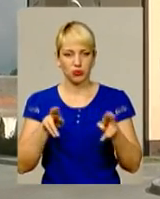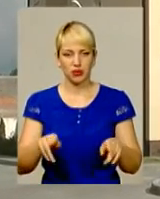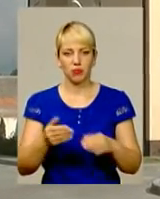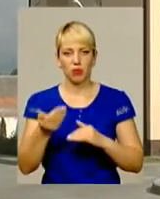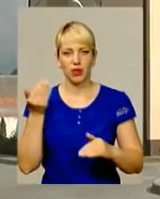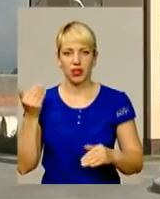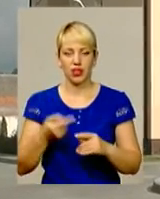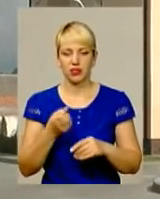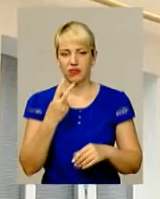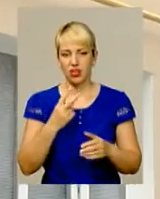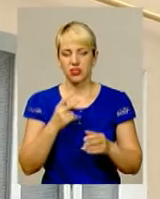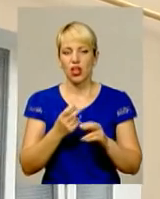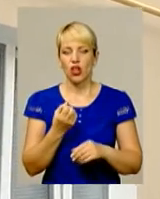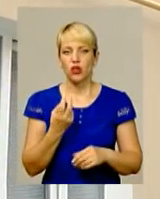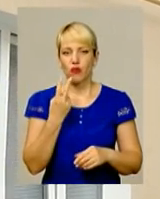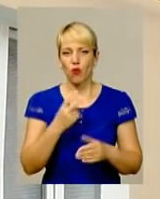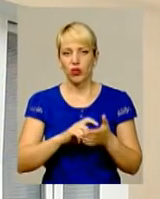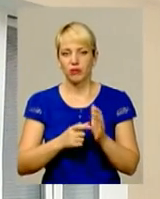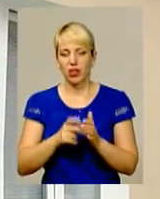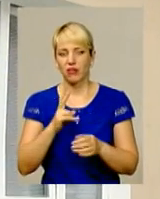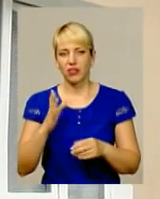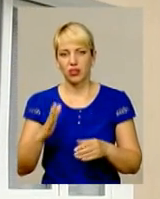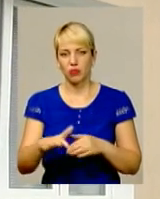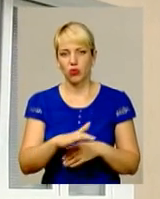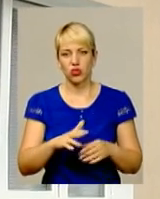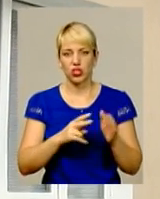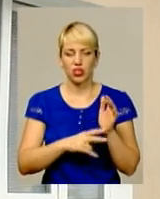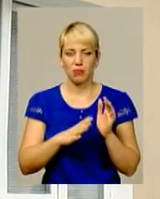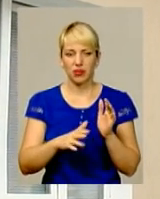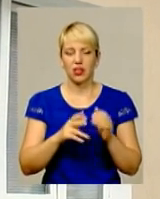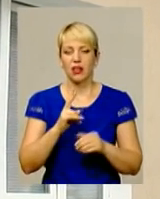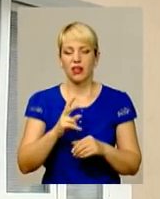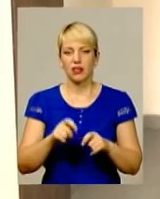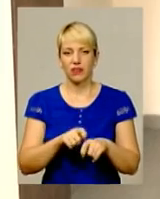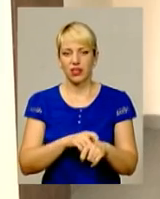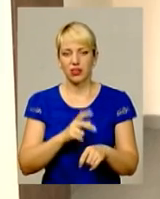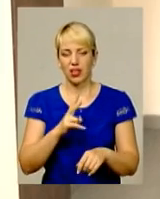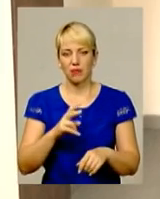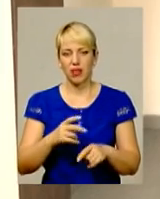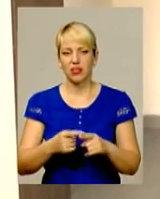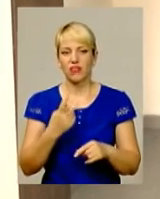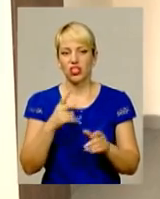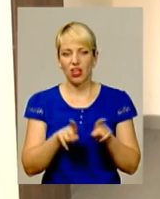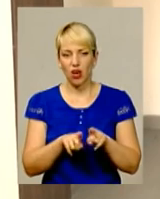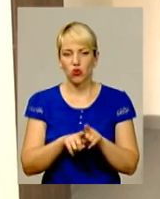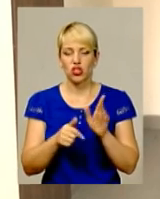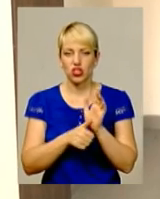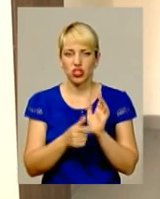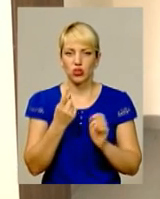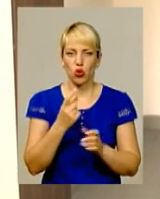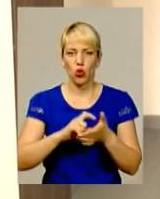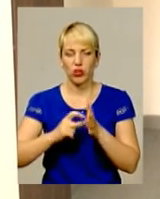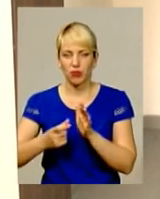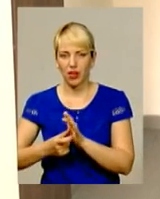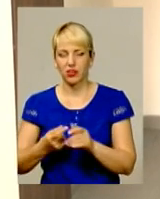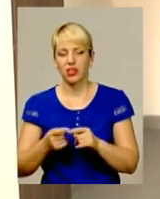попередньому. 12 двокімнатних квартир площею від 65 до 72 квадратних метрів, а також 6 однокімнатних, кожна з яких